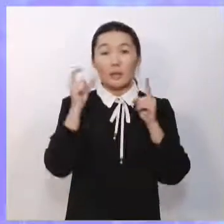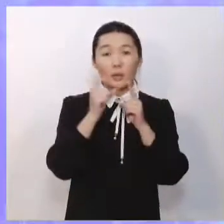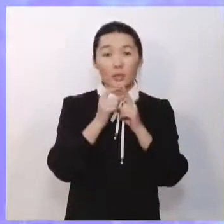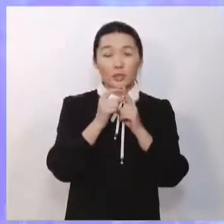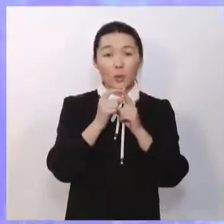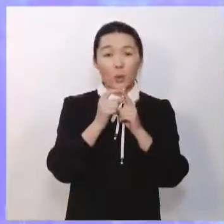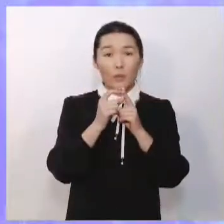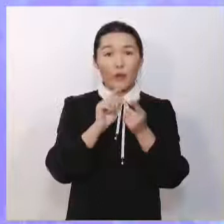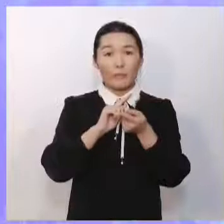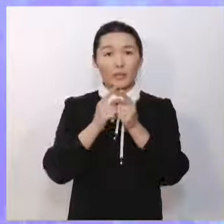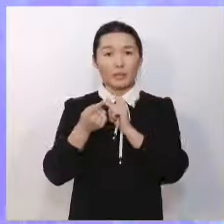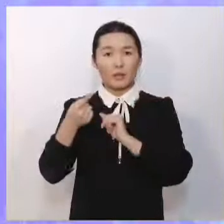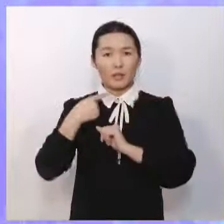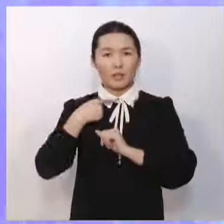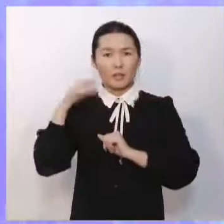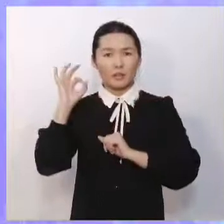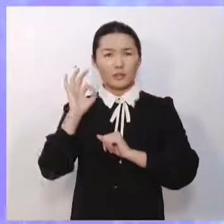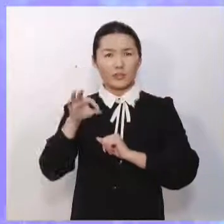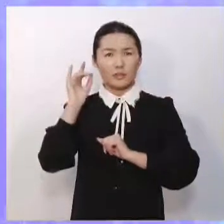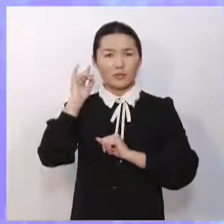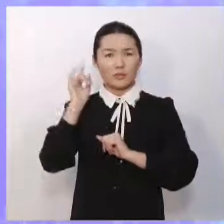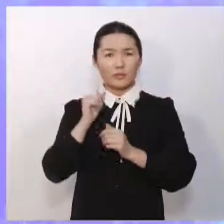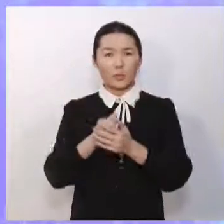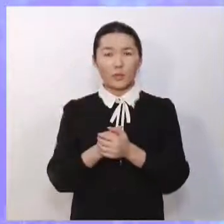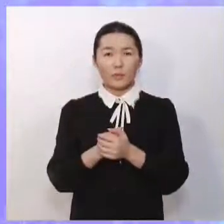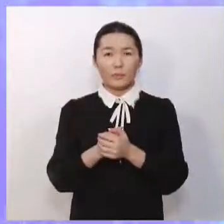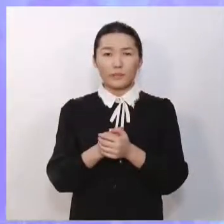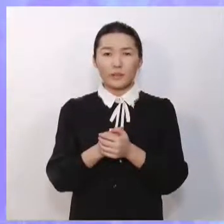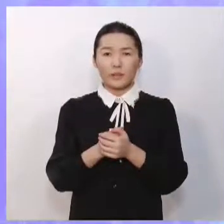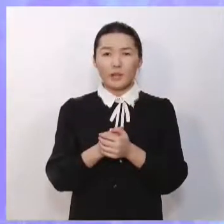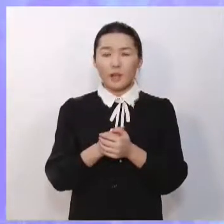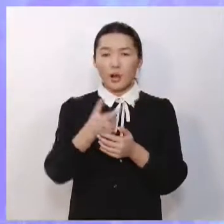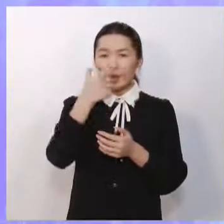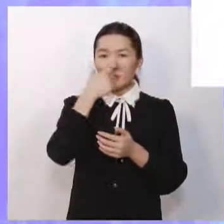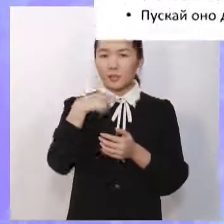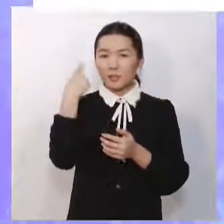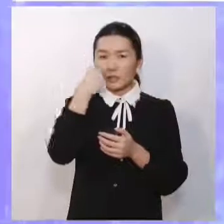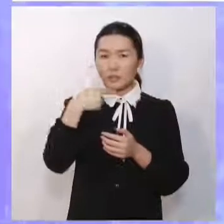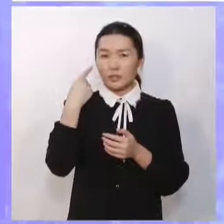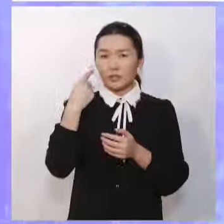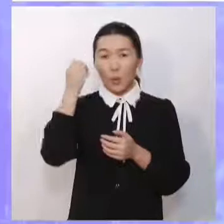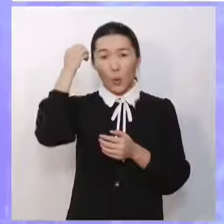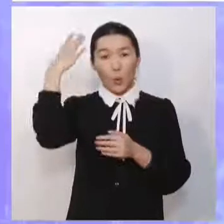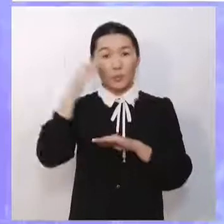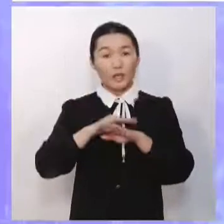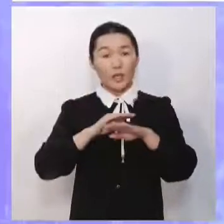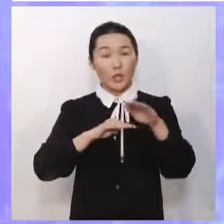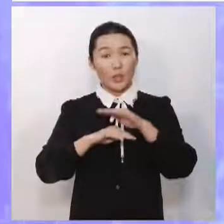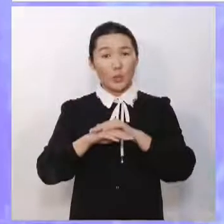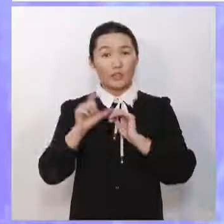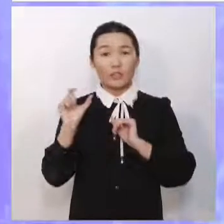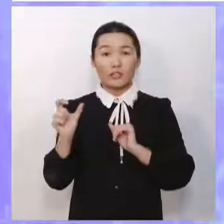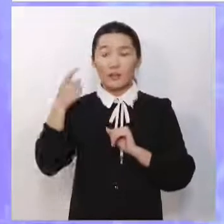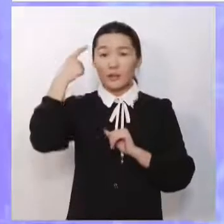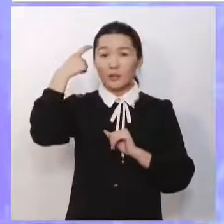стал гортанный резкий звук, осмысленнее лицо, умнее руки, и человек